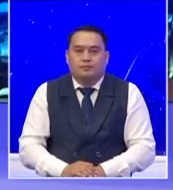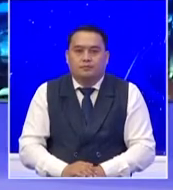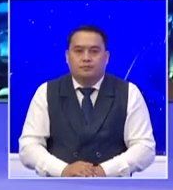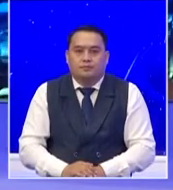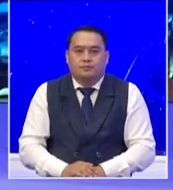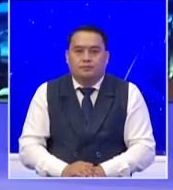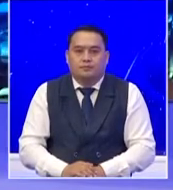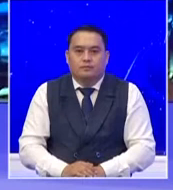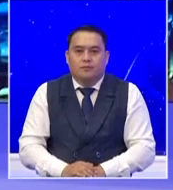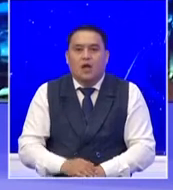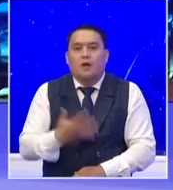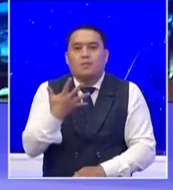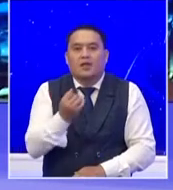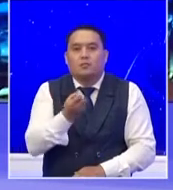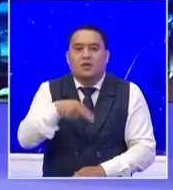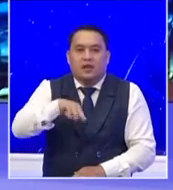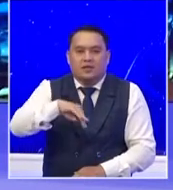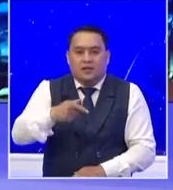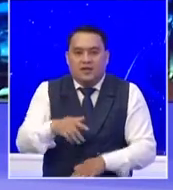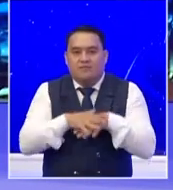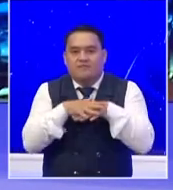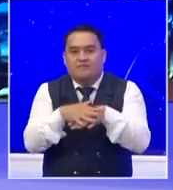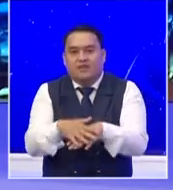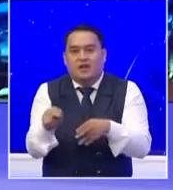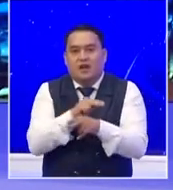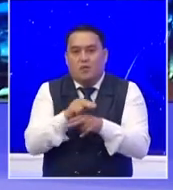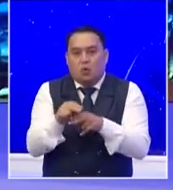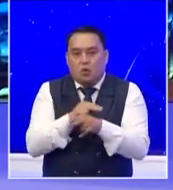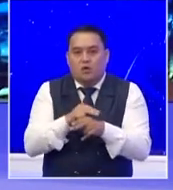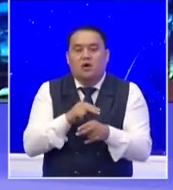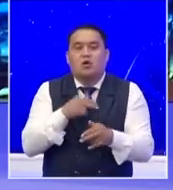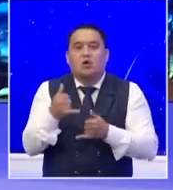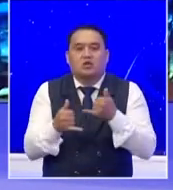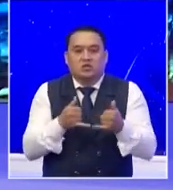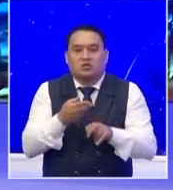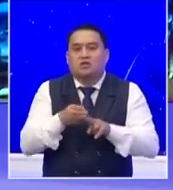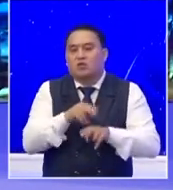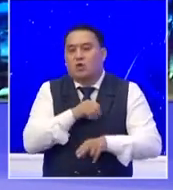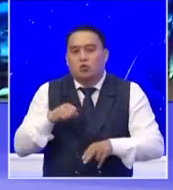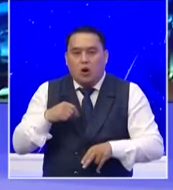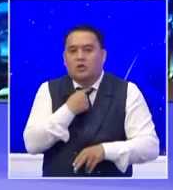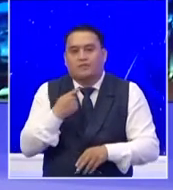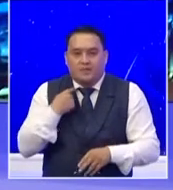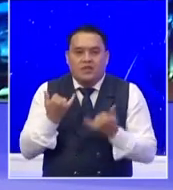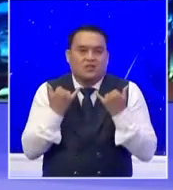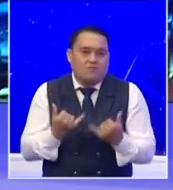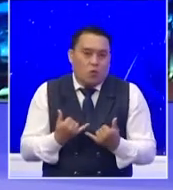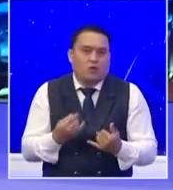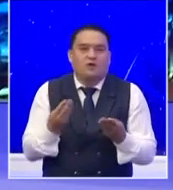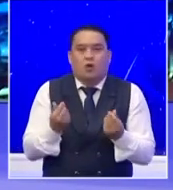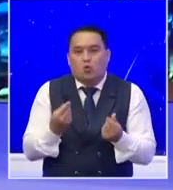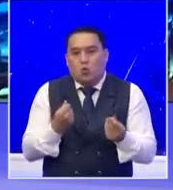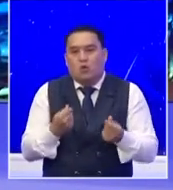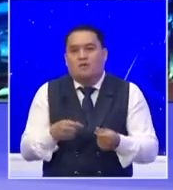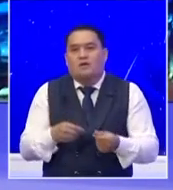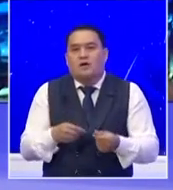Дорогие дороги. Более 5 миллиардов тенге выделено в этом году на ремонт и содержание автодорожного полотна в Талдыкургане. На эти средства власти